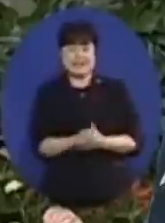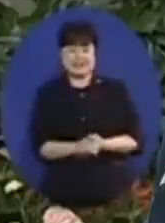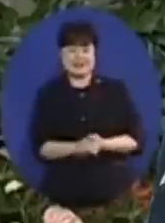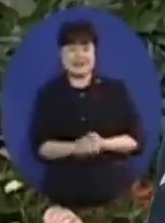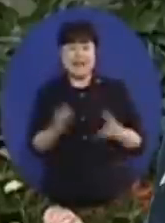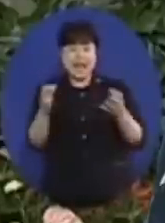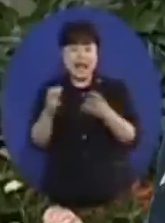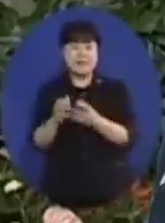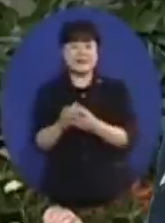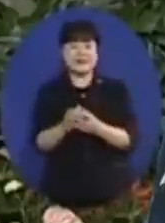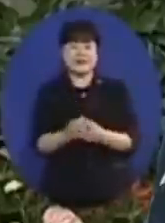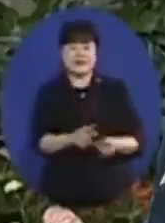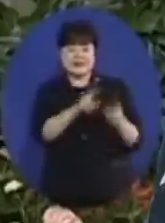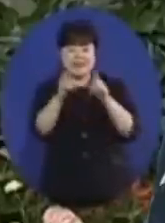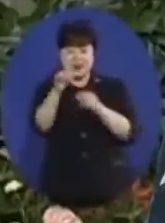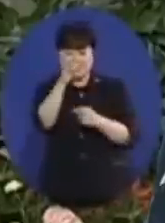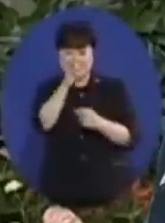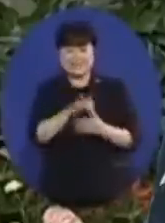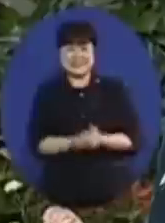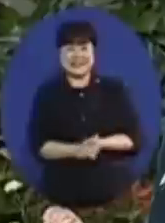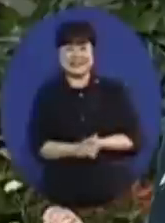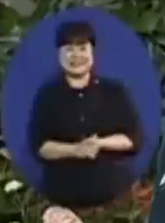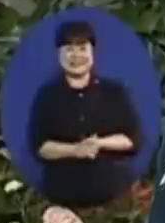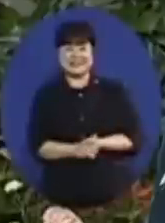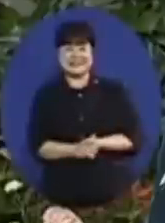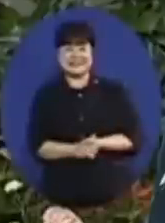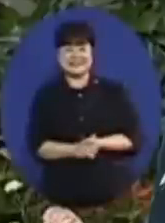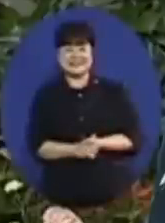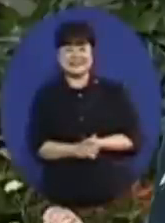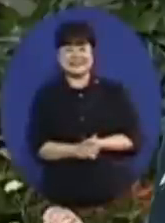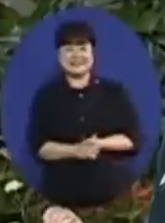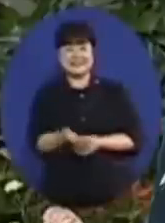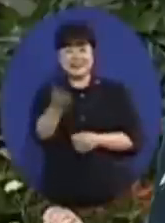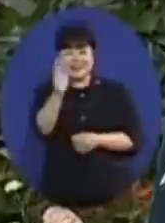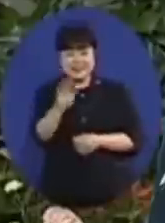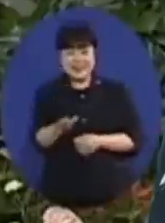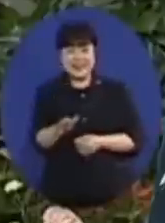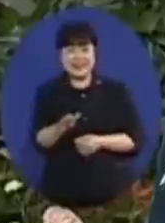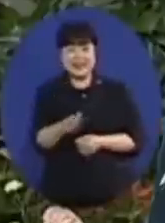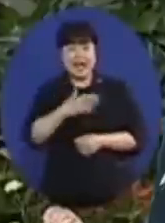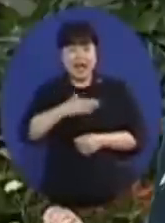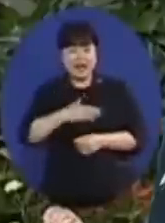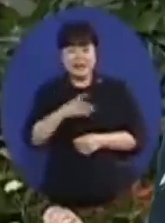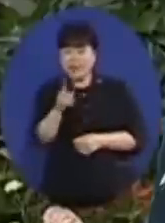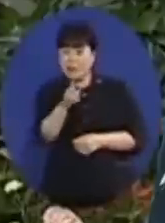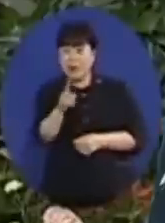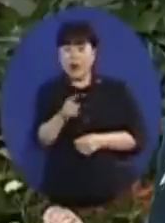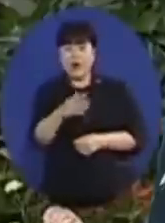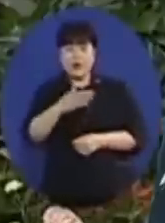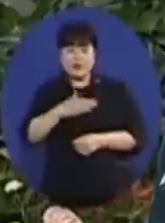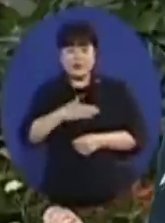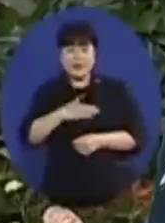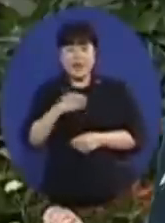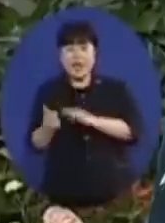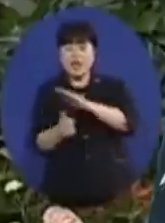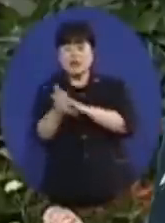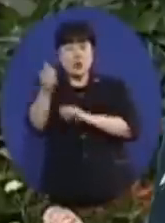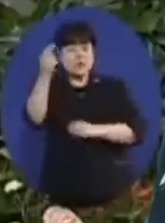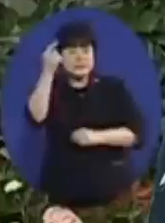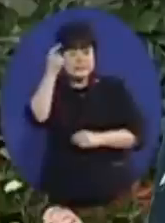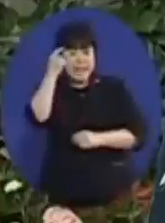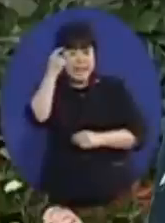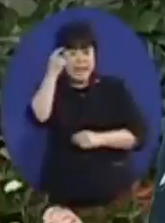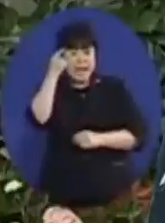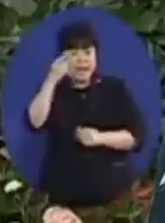모여서 함께 삽니다 그런데 알아야 될 것은 나의 소원과 생각이